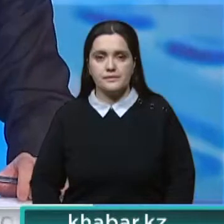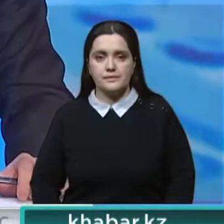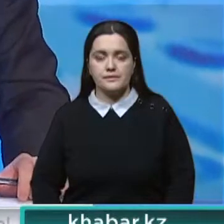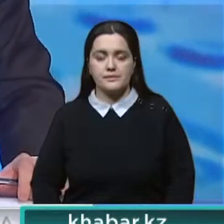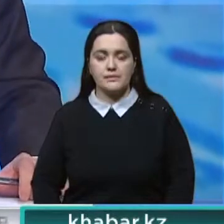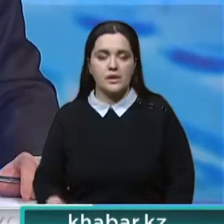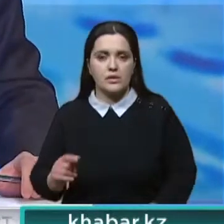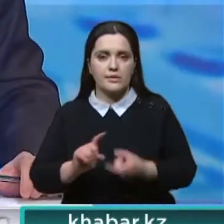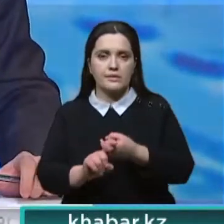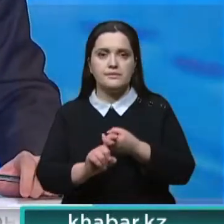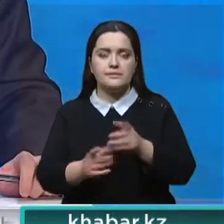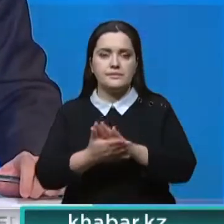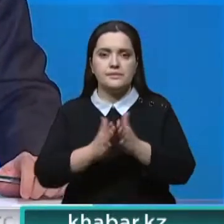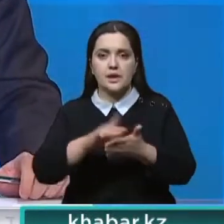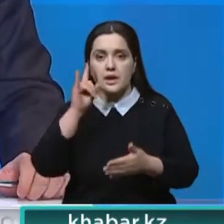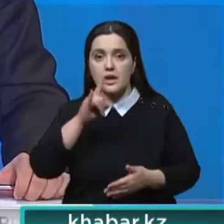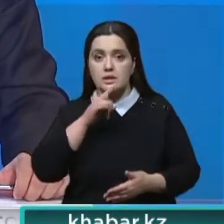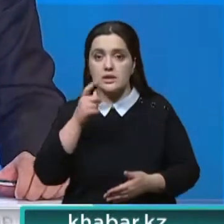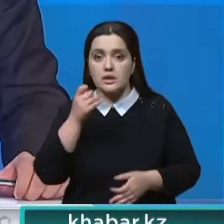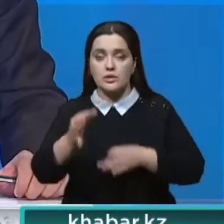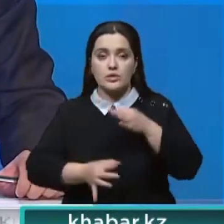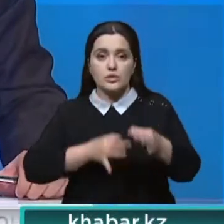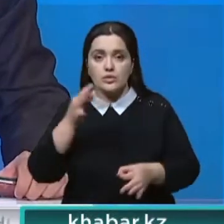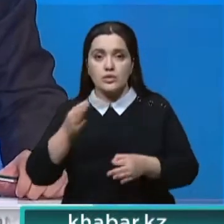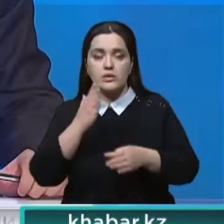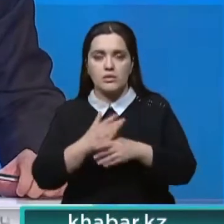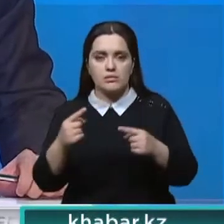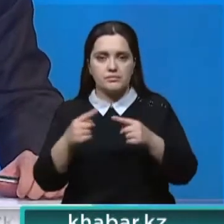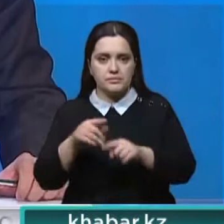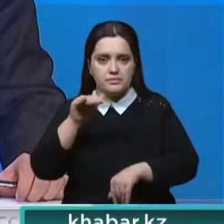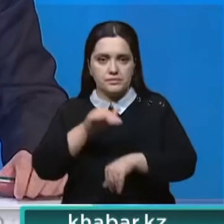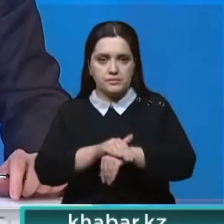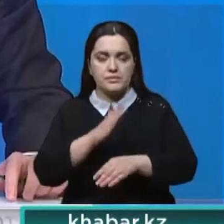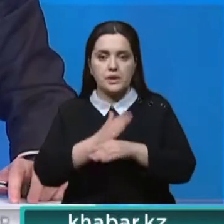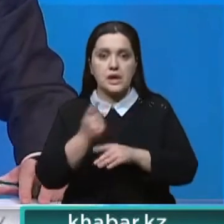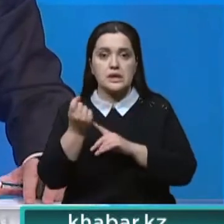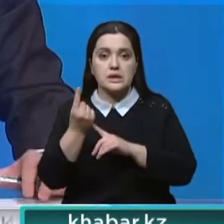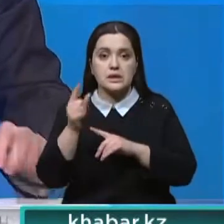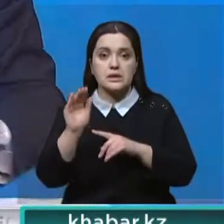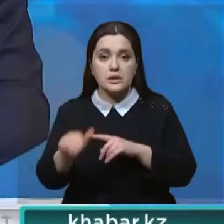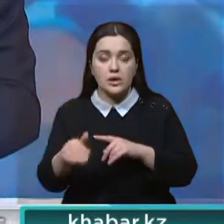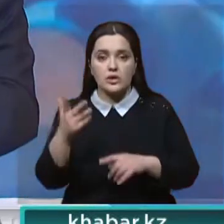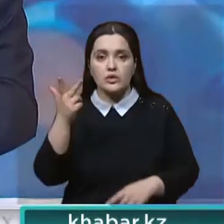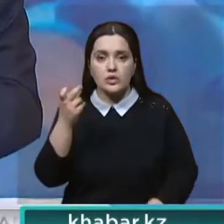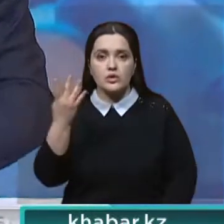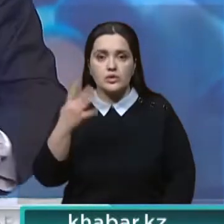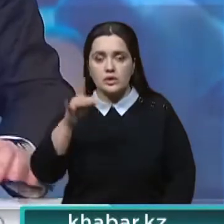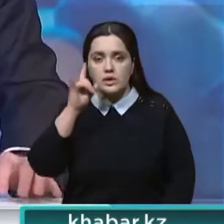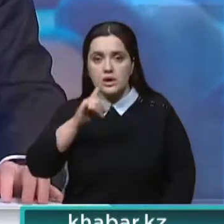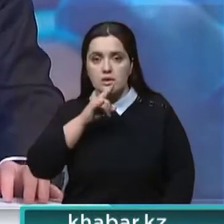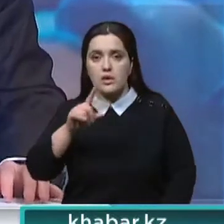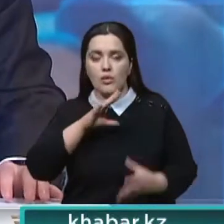Теперь об эпид-ситуации в Казахстане. За минувшие сутки ковид подтвердился еще у 11 340